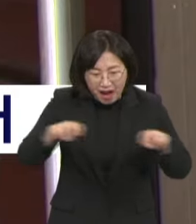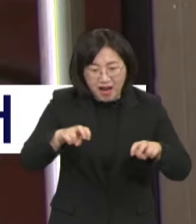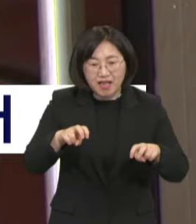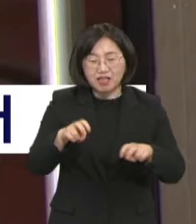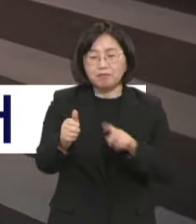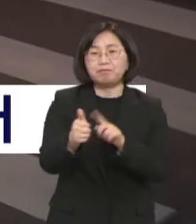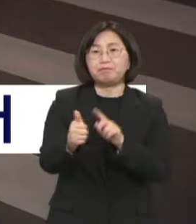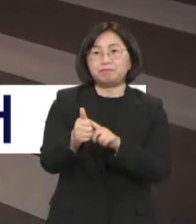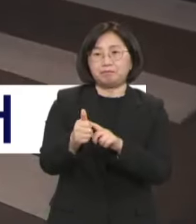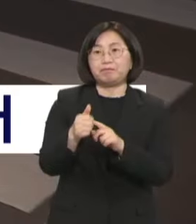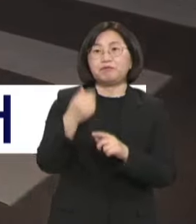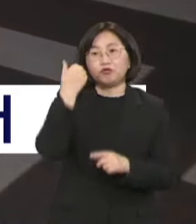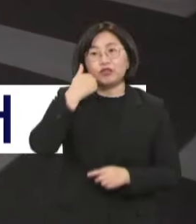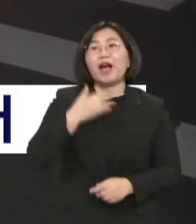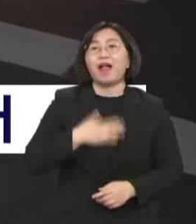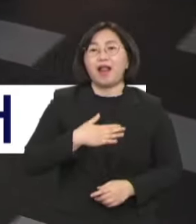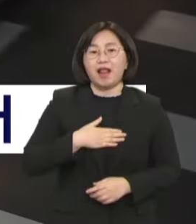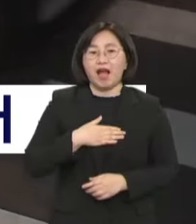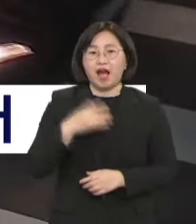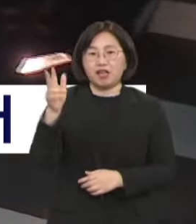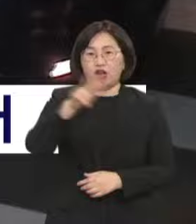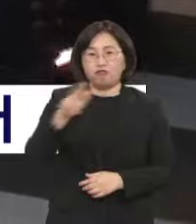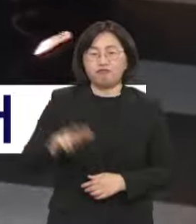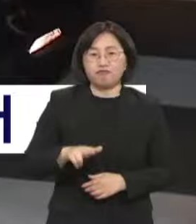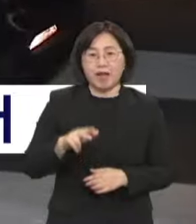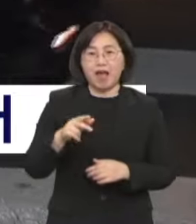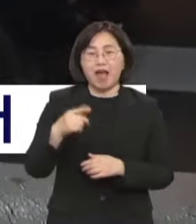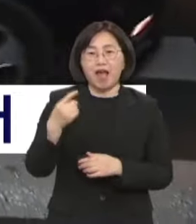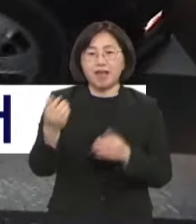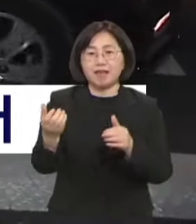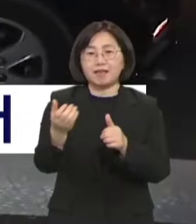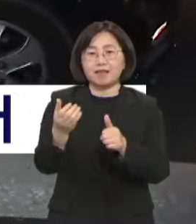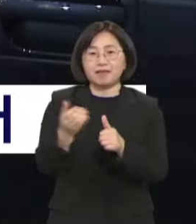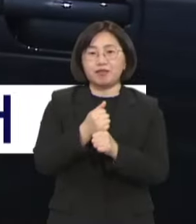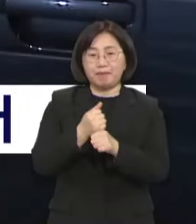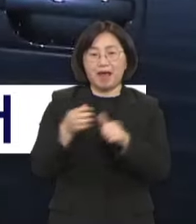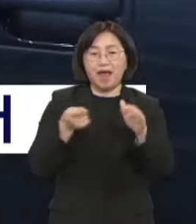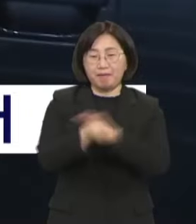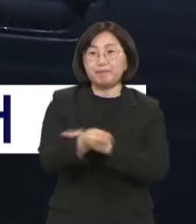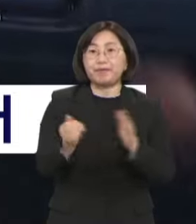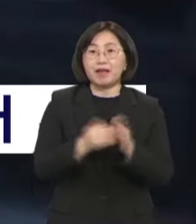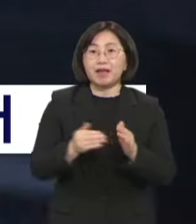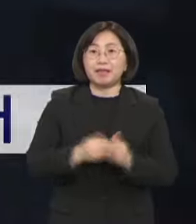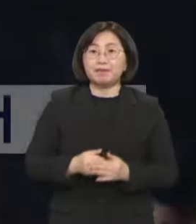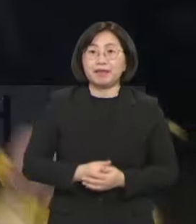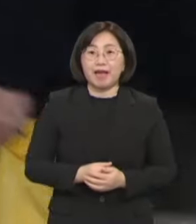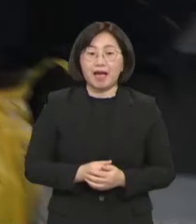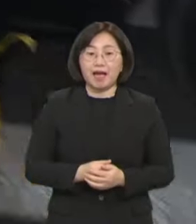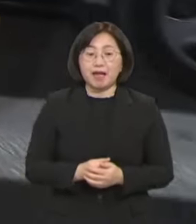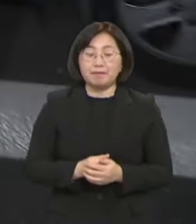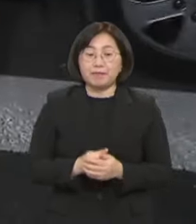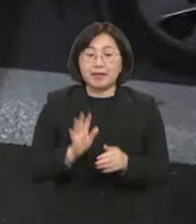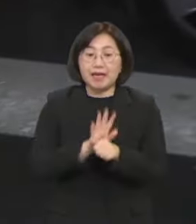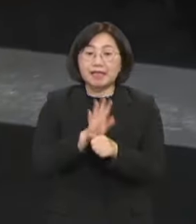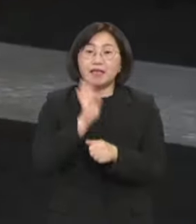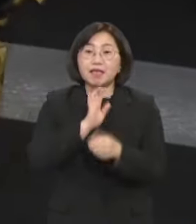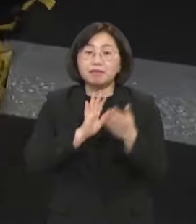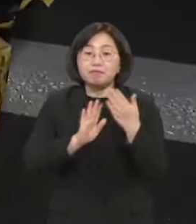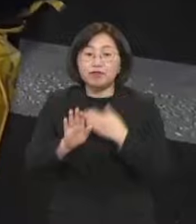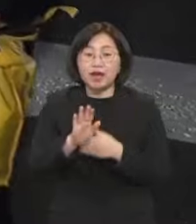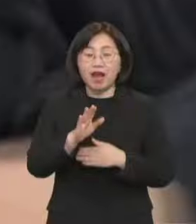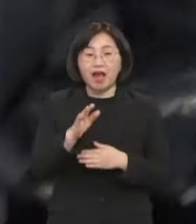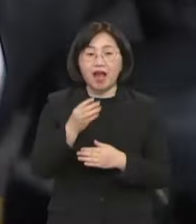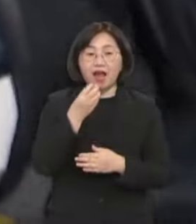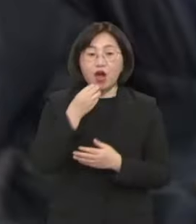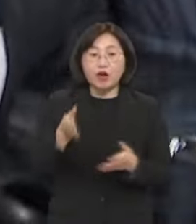내려졌습니다. 이어 범행 4시간 40분 만인 밤 9시 7분쯤 경찰은 잠복수사 끝에 경기도 안성의 한